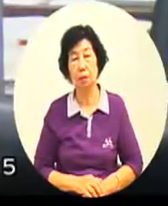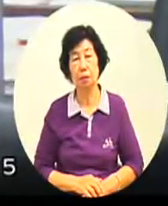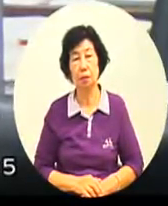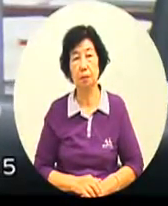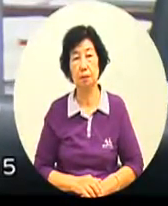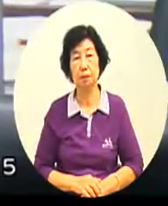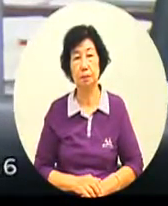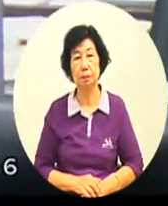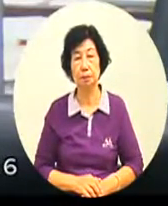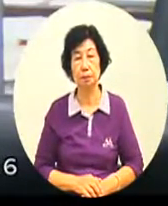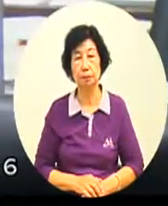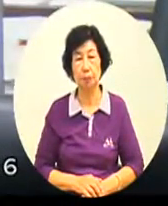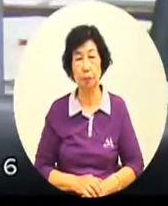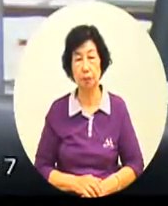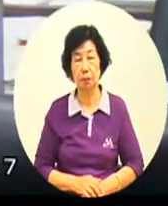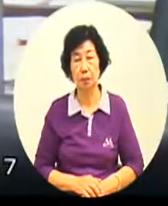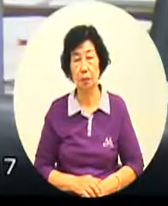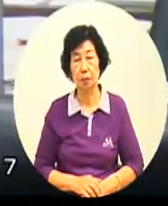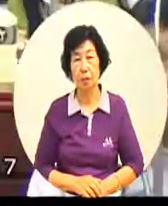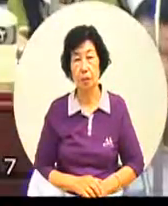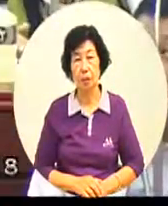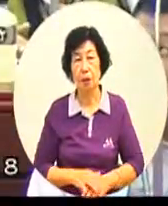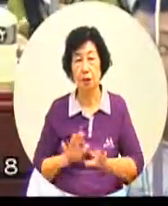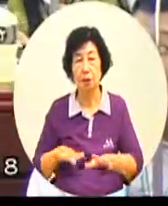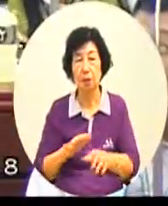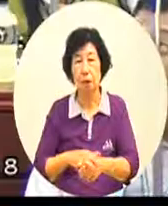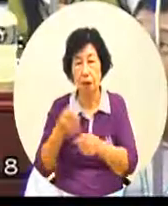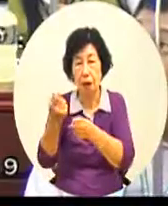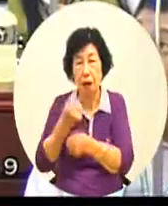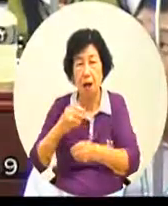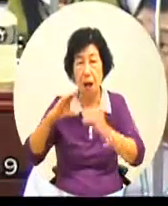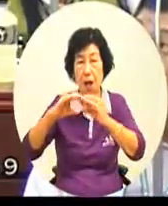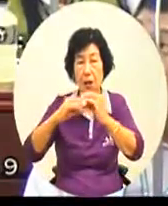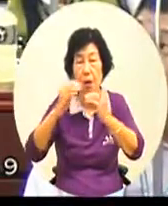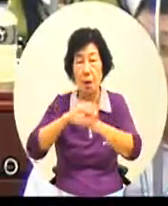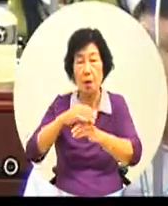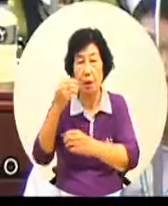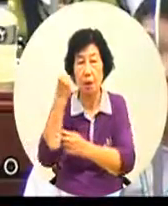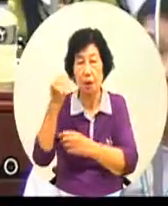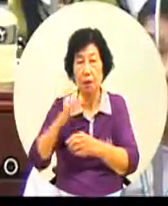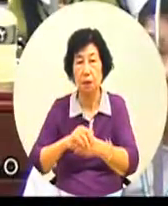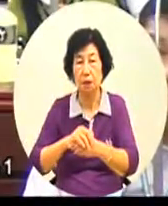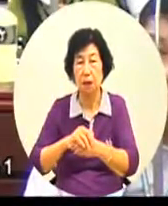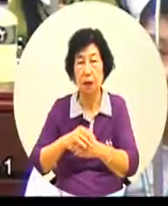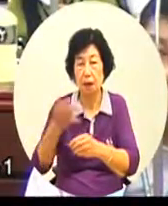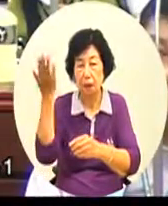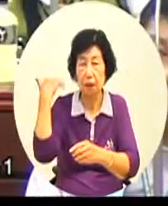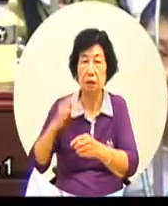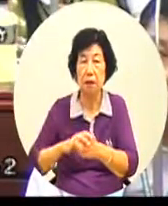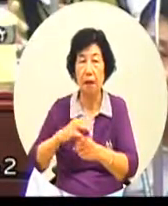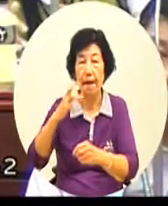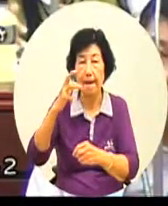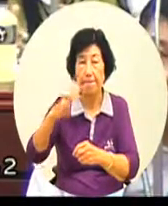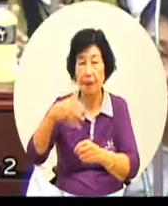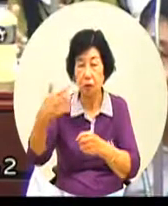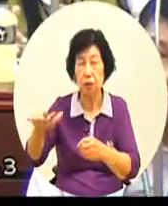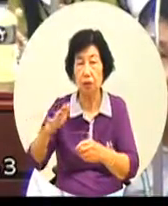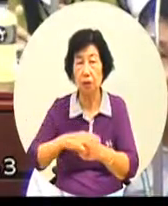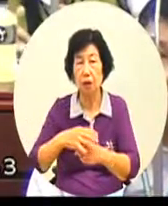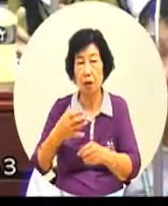员啊。我想，拉瓦克这个案子啊，从80几年在吴敦义当市长的时候，已经